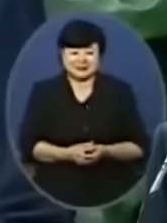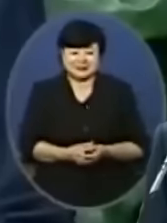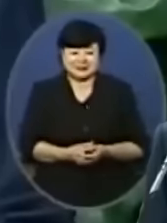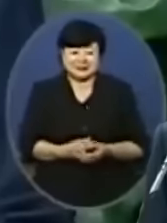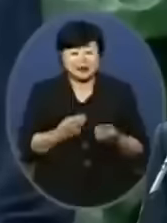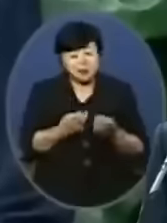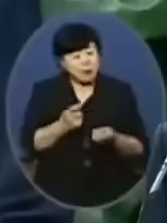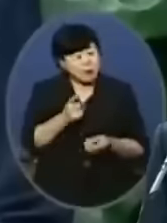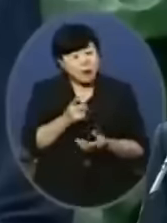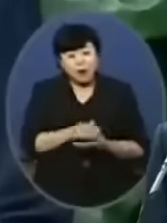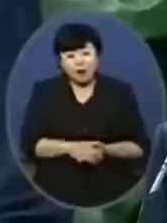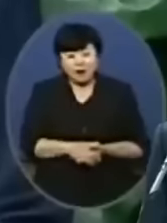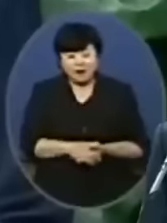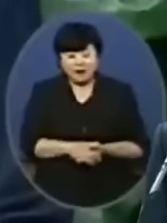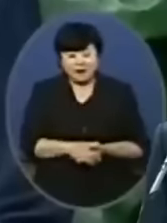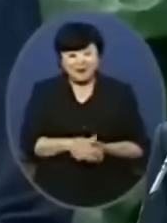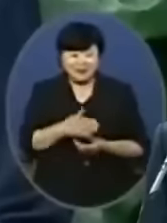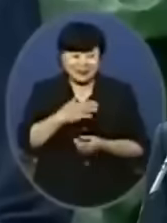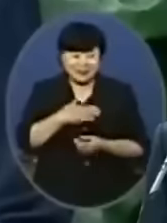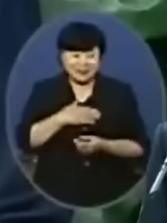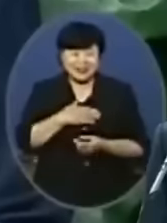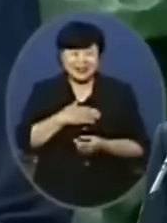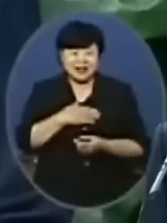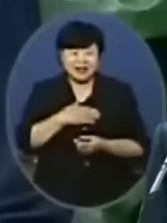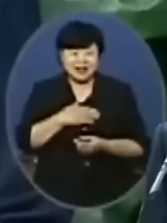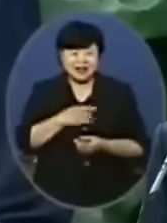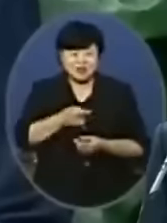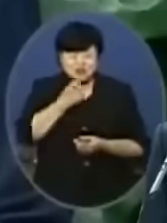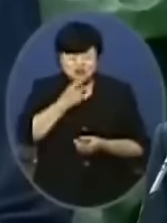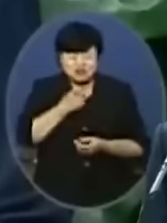어떻게 할까요? 나를 물고 찍고